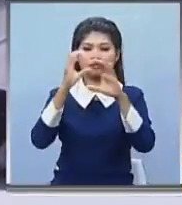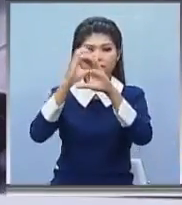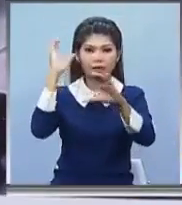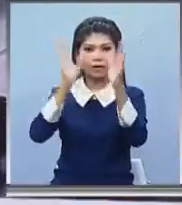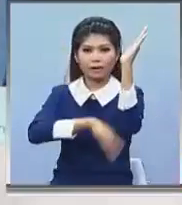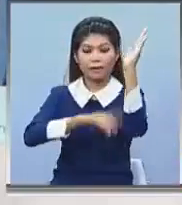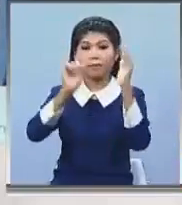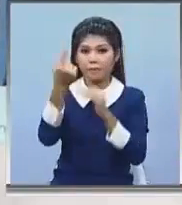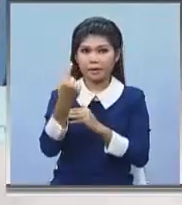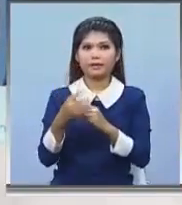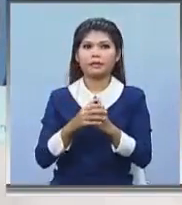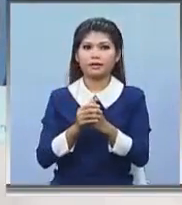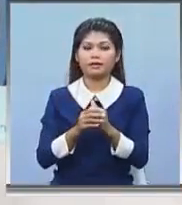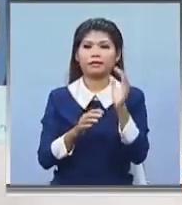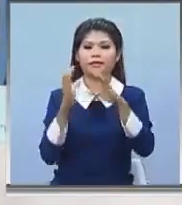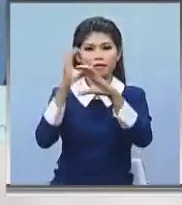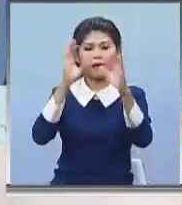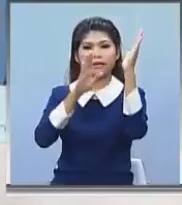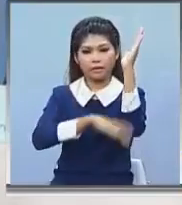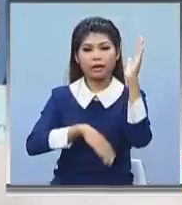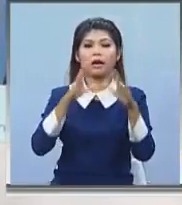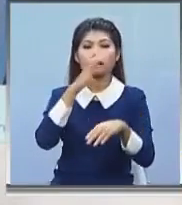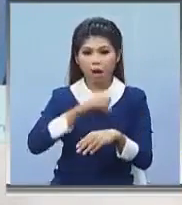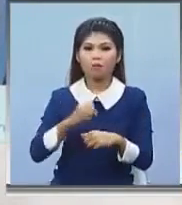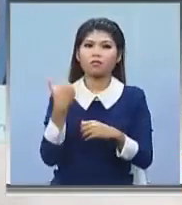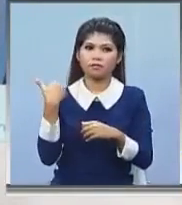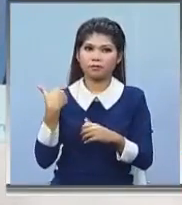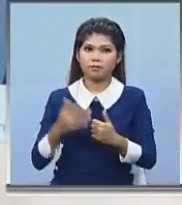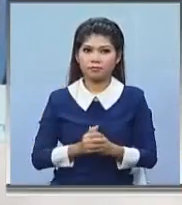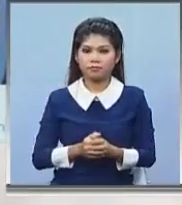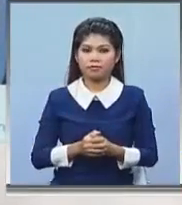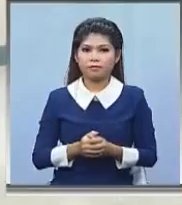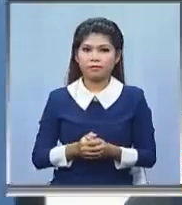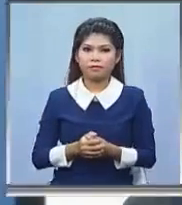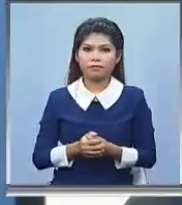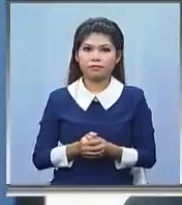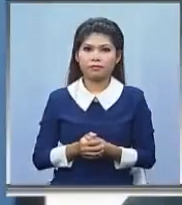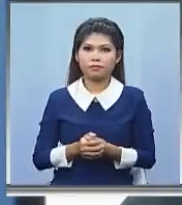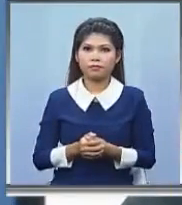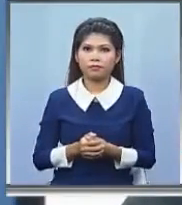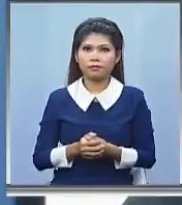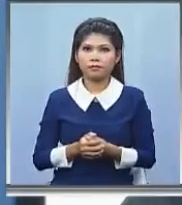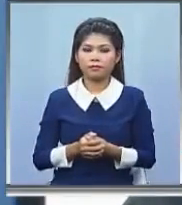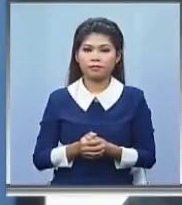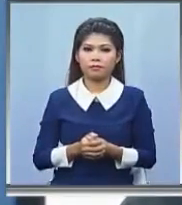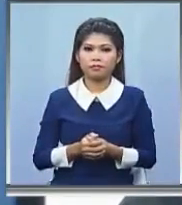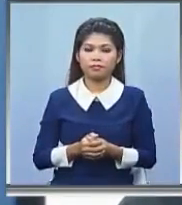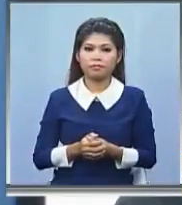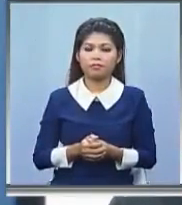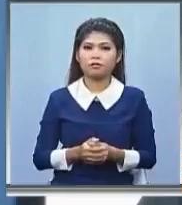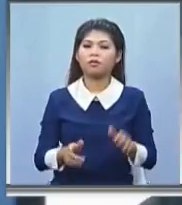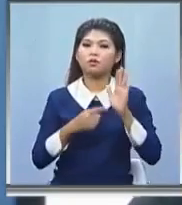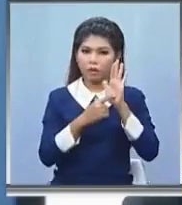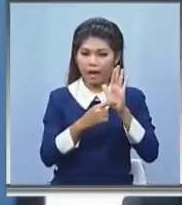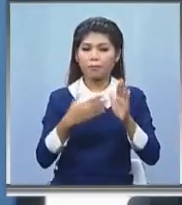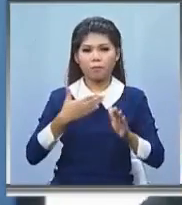ต้นซึ่งแต่ละจุดก็มีรถเมย์ผ่านและถือว่าเป็นแหล่งชุมชน แต่ถามว่าผมบอกยกตัวอย่างว่าท่านไปเถอะผ